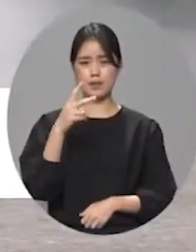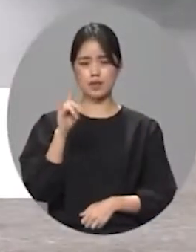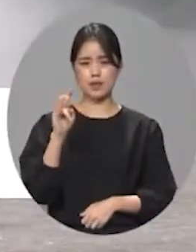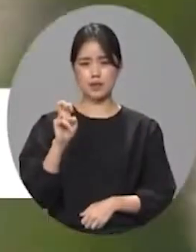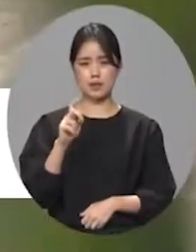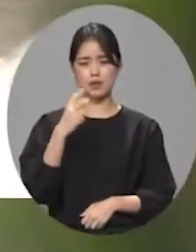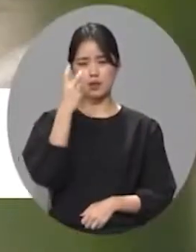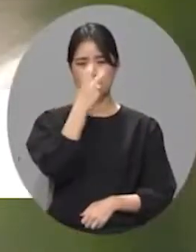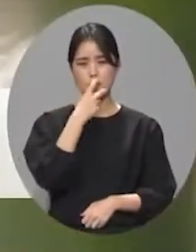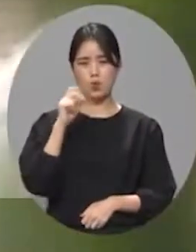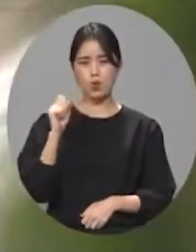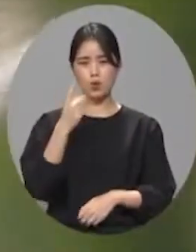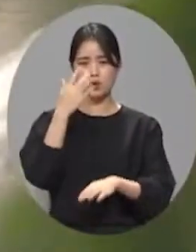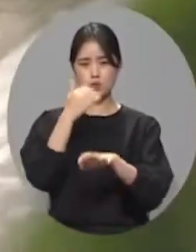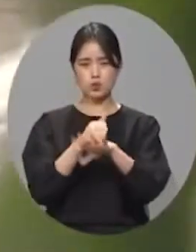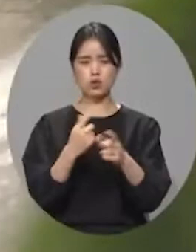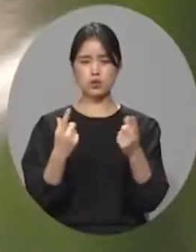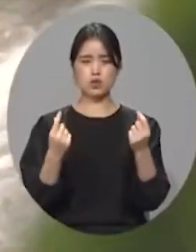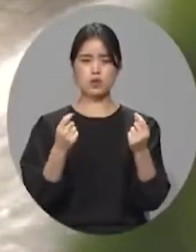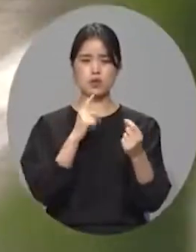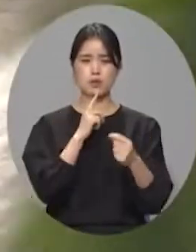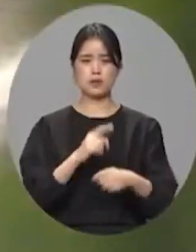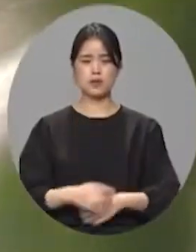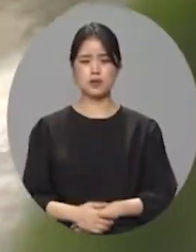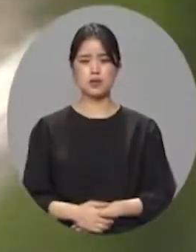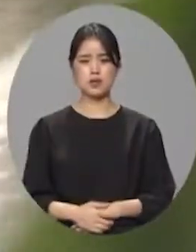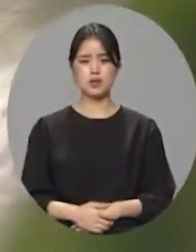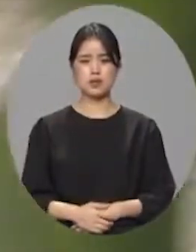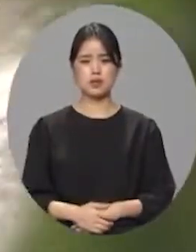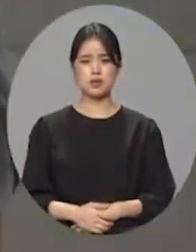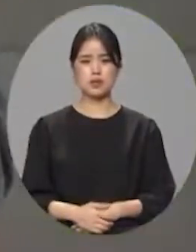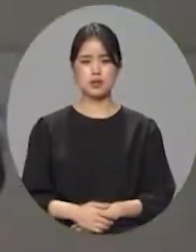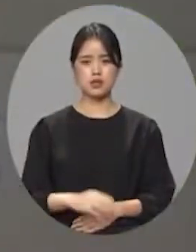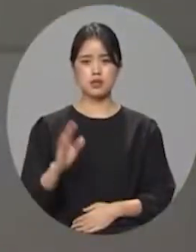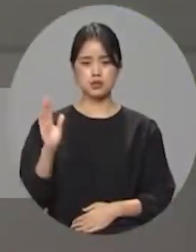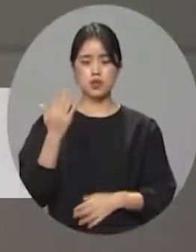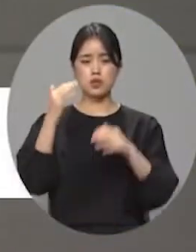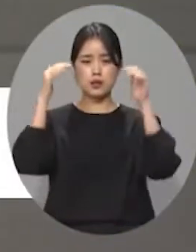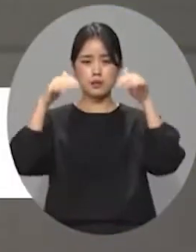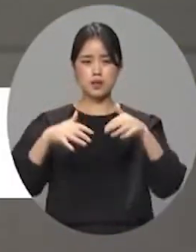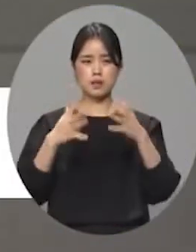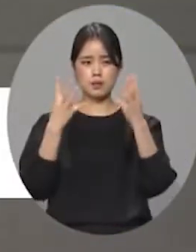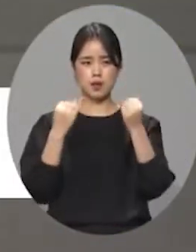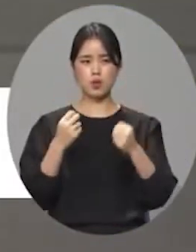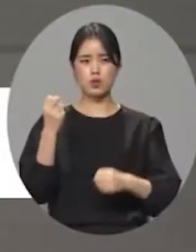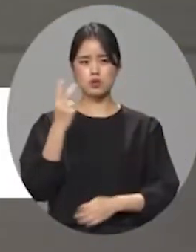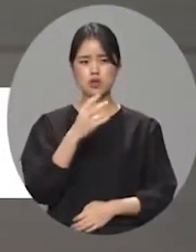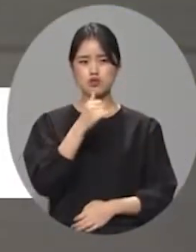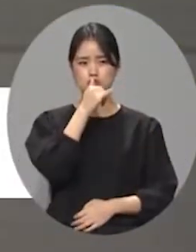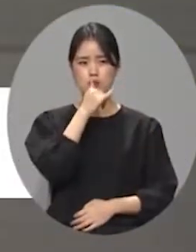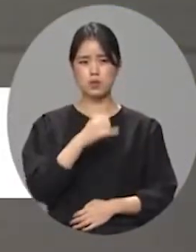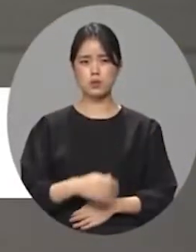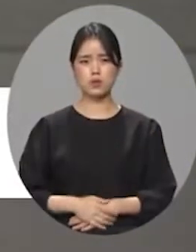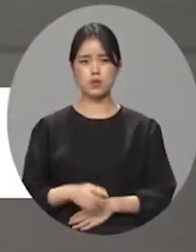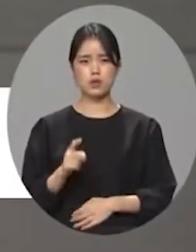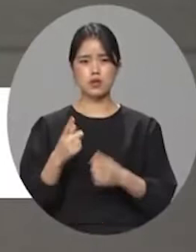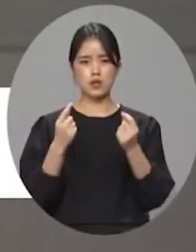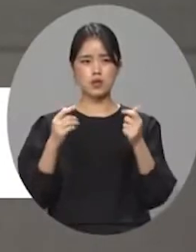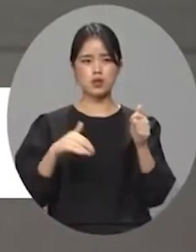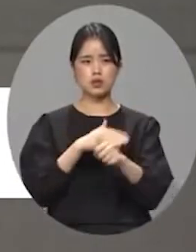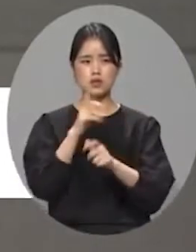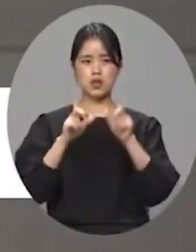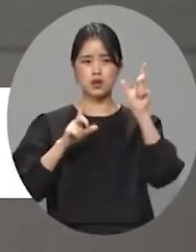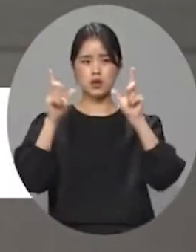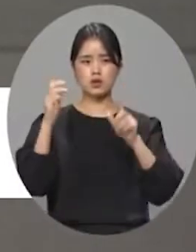조사 에서도 똑같이 반복되었습니다 최근에 비글 많이 오고요 비도 자주 오고 그래서 이런 사회의